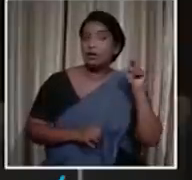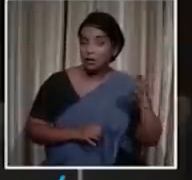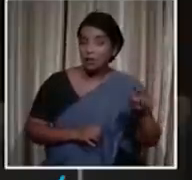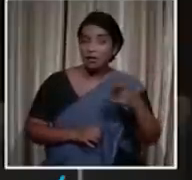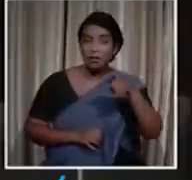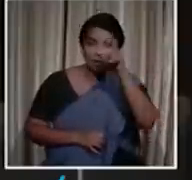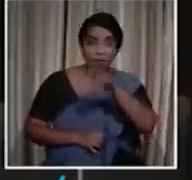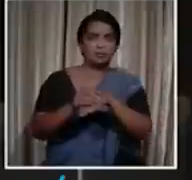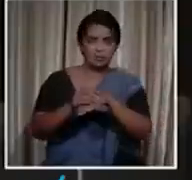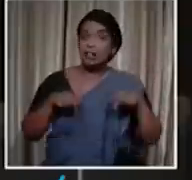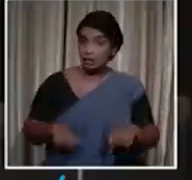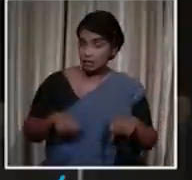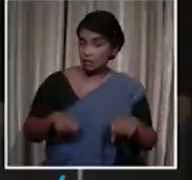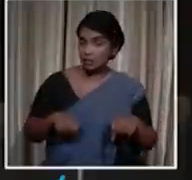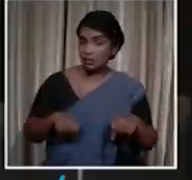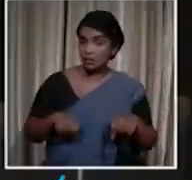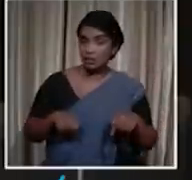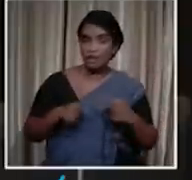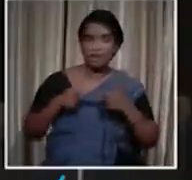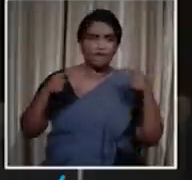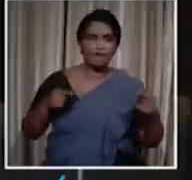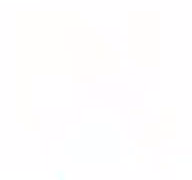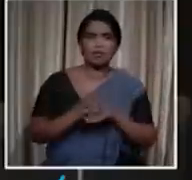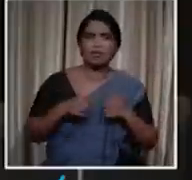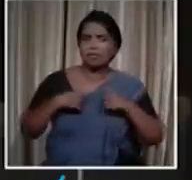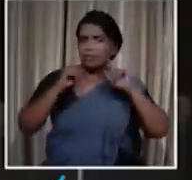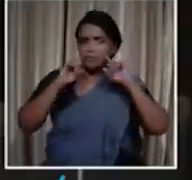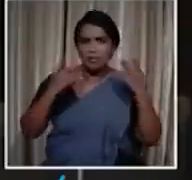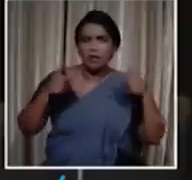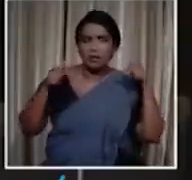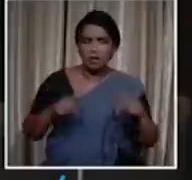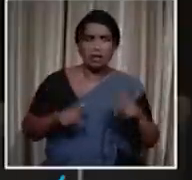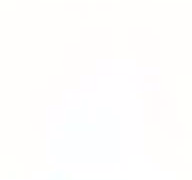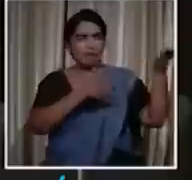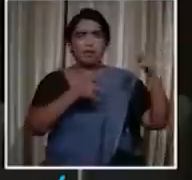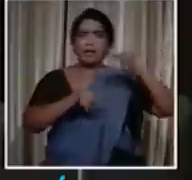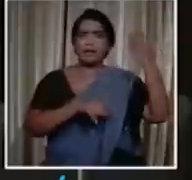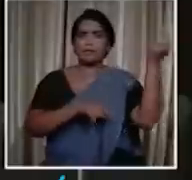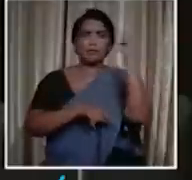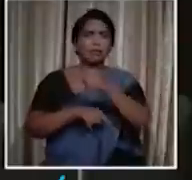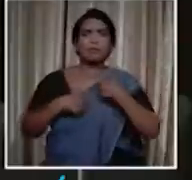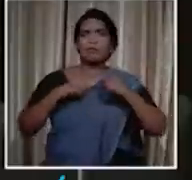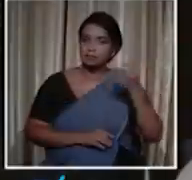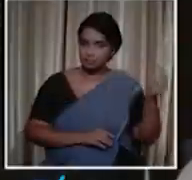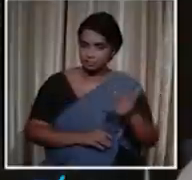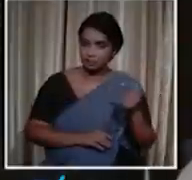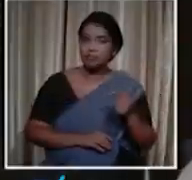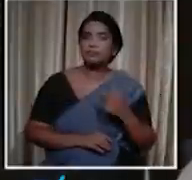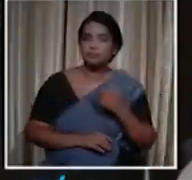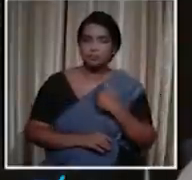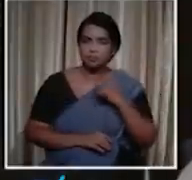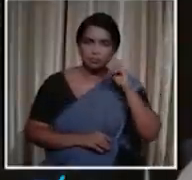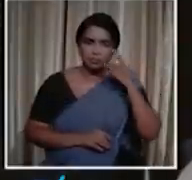කරනකොට එතුමා ආණ්ඩුවේ හිටියේ. දැන් විරුද්ධ පක්ෂයේ ඉන්නවා කියලා ඒවා අපි දන්නේ නැහැ. අද මෙතන ඉන්නවා හෙට අතන ඉන්නවා අපි දන්නේ නැහැ මේක මොකද්ද කියලා. මම දන්නේ